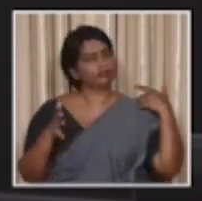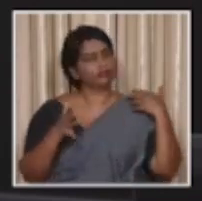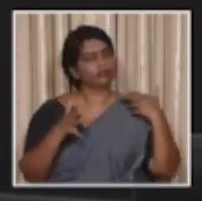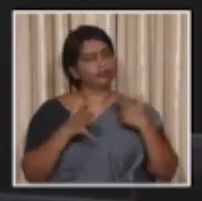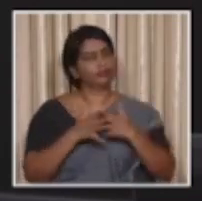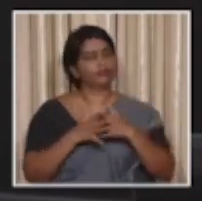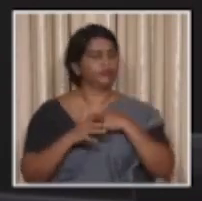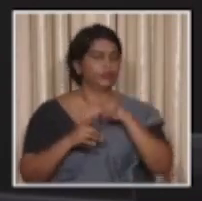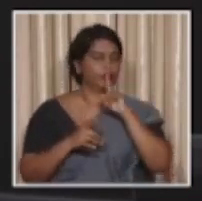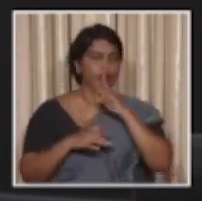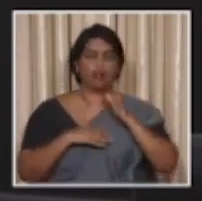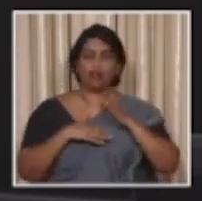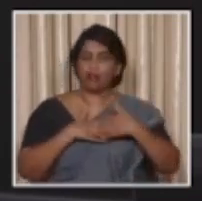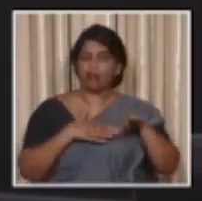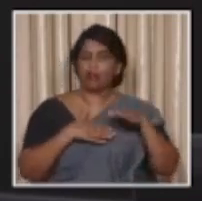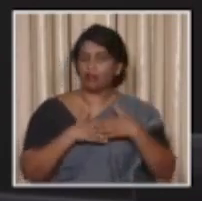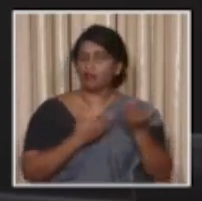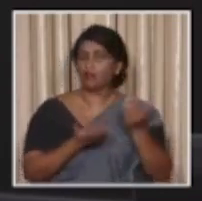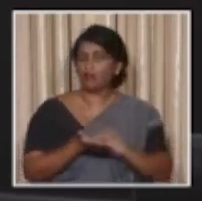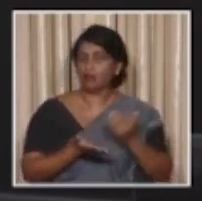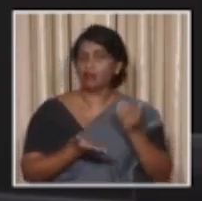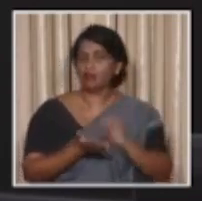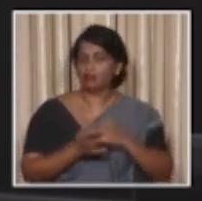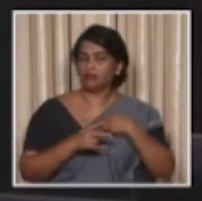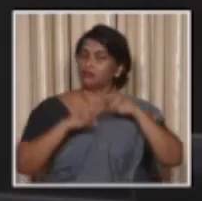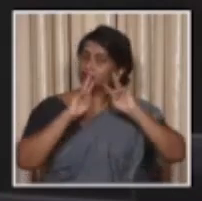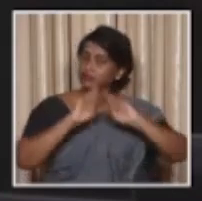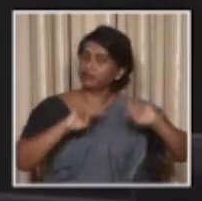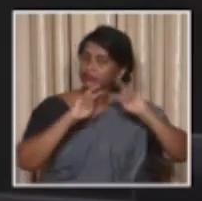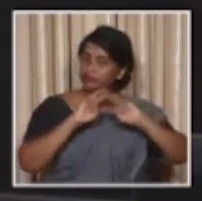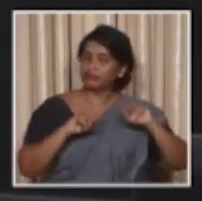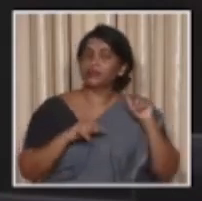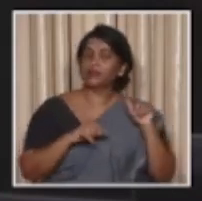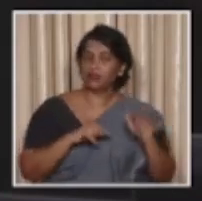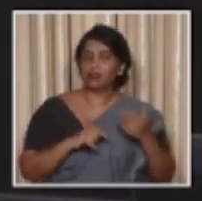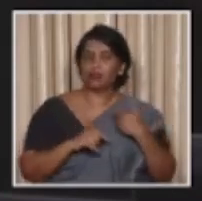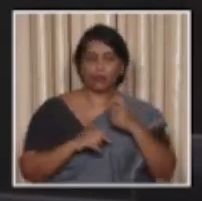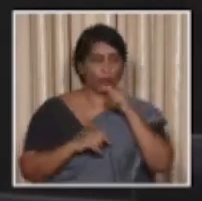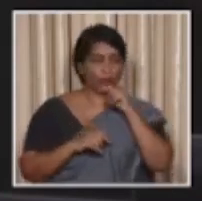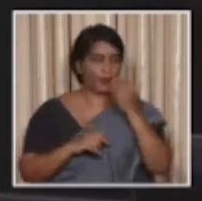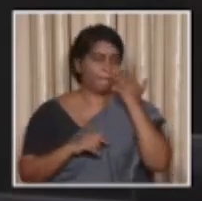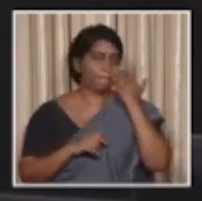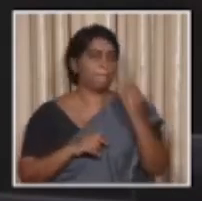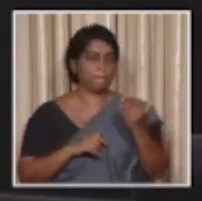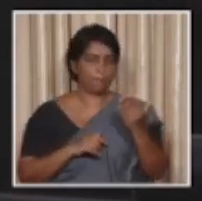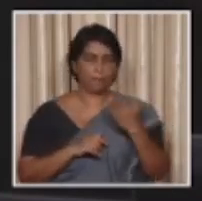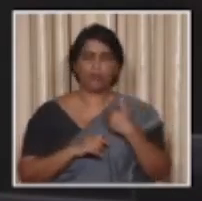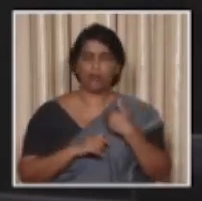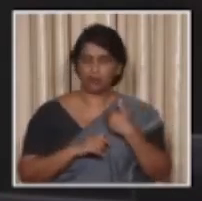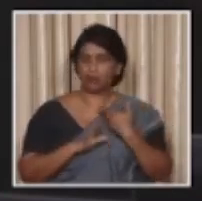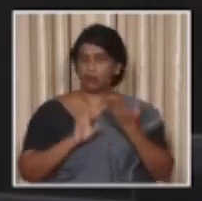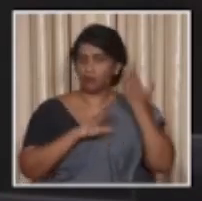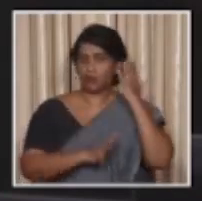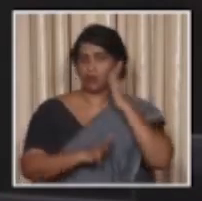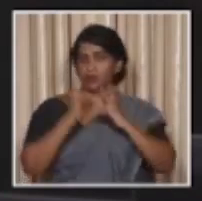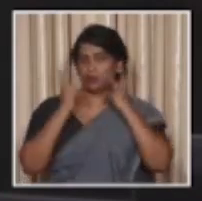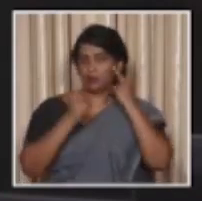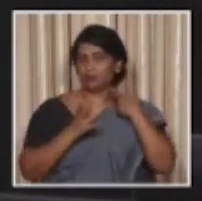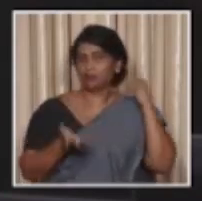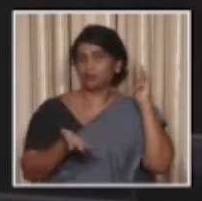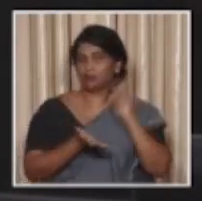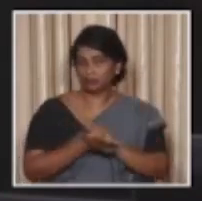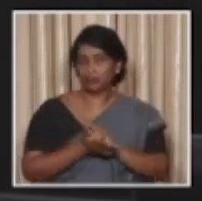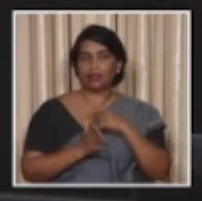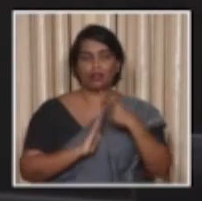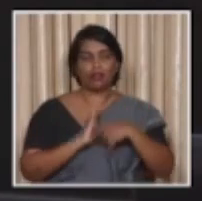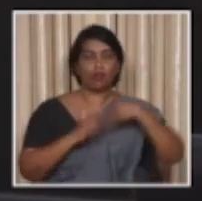පුරාවටම ගත්තහම අත්දැකීම් නැවත වතාවක් ගවේෂණය කරනකොට අපිට පැහැදිලිව පෙනෙනවා ඉස්සර සංචාරකයාවේ